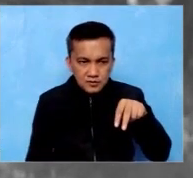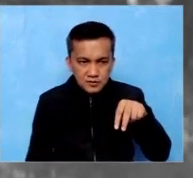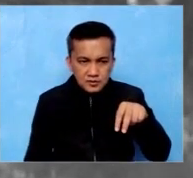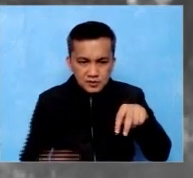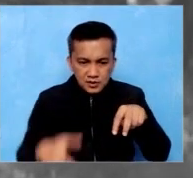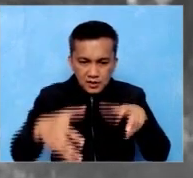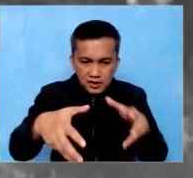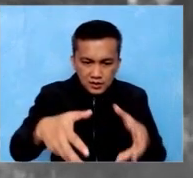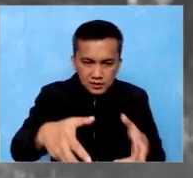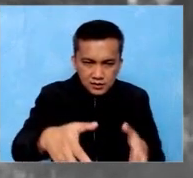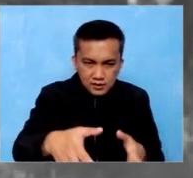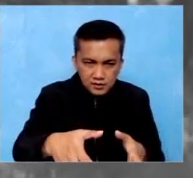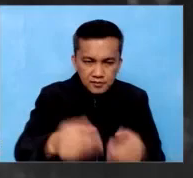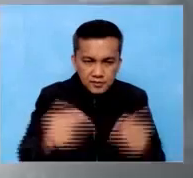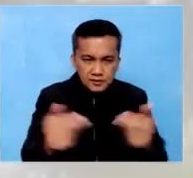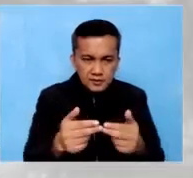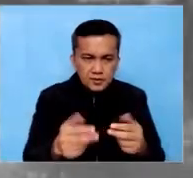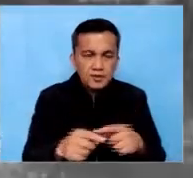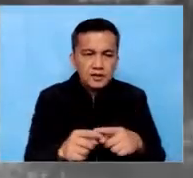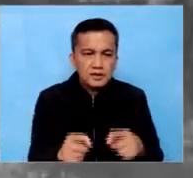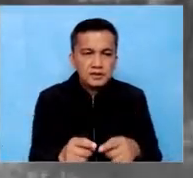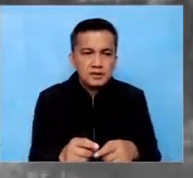manok na panabong. Yun nga lang,